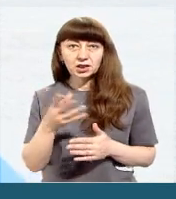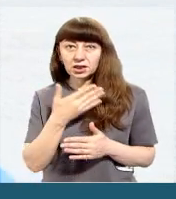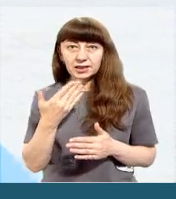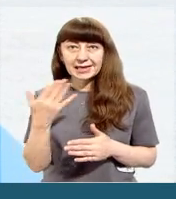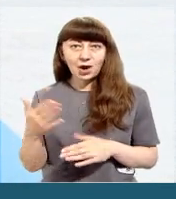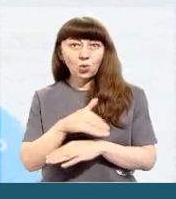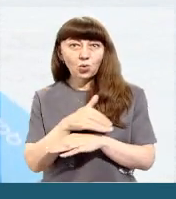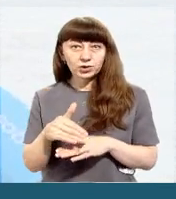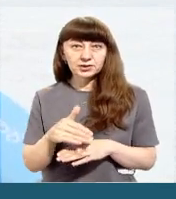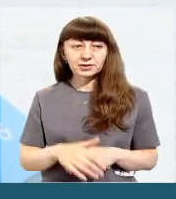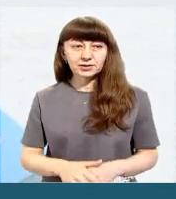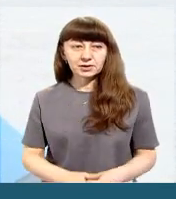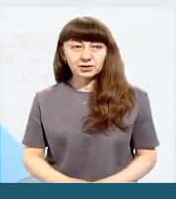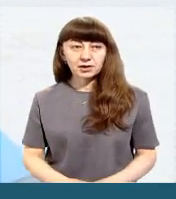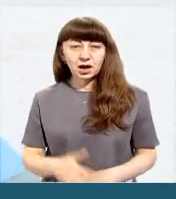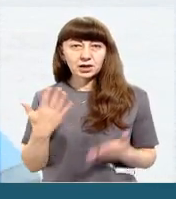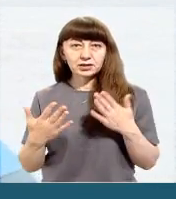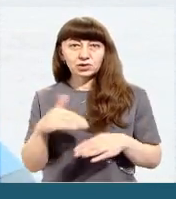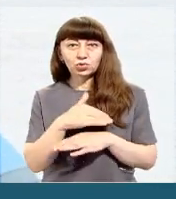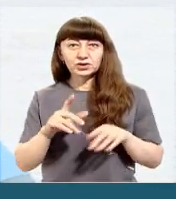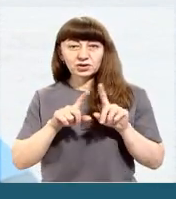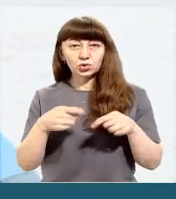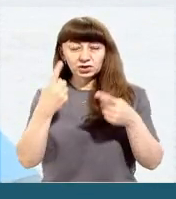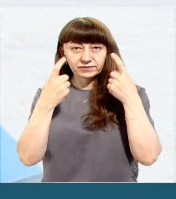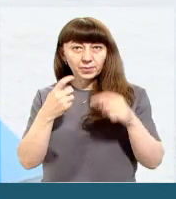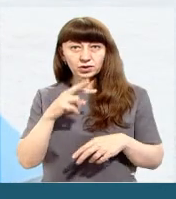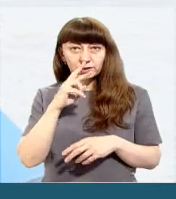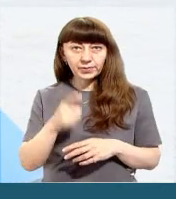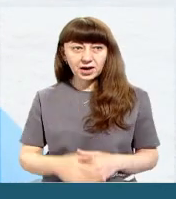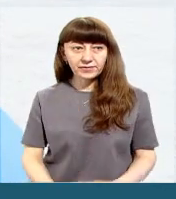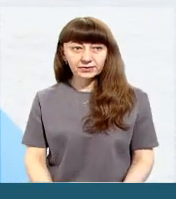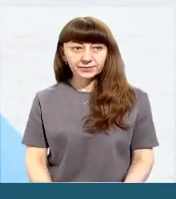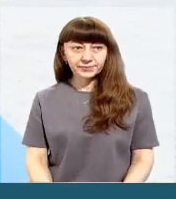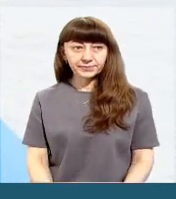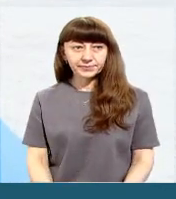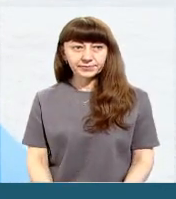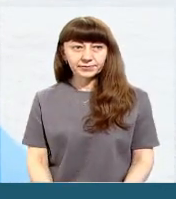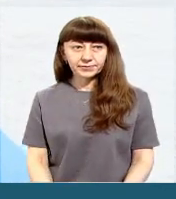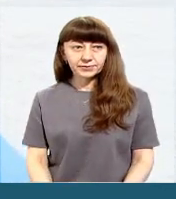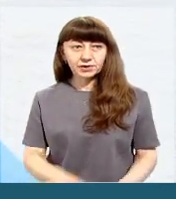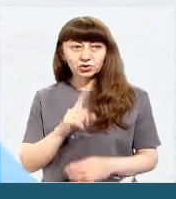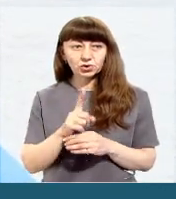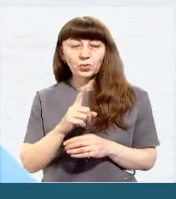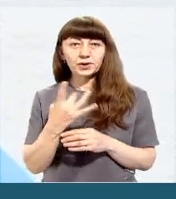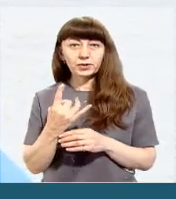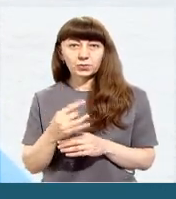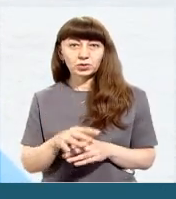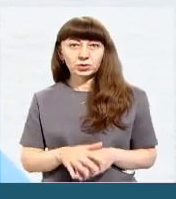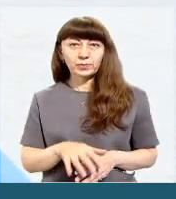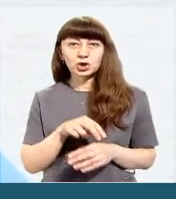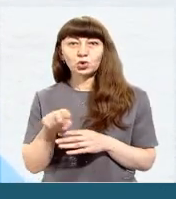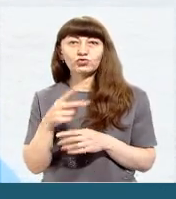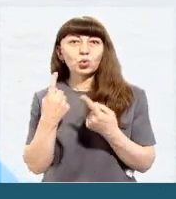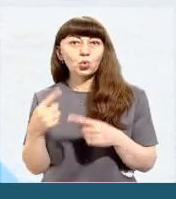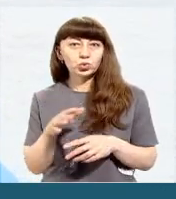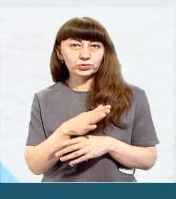а чаще всего улица, а если дает информацию, то она дает информацию совсем другого плана, чтобы ребенок пошел совсем в другую сторону.